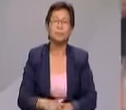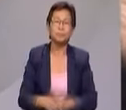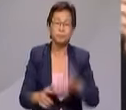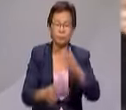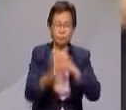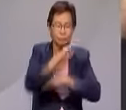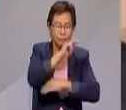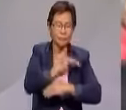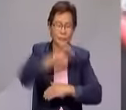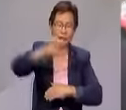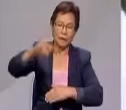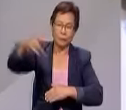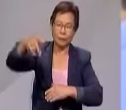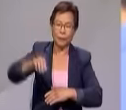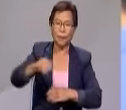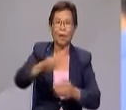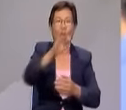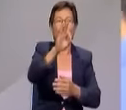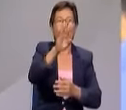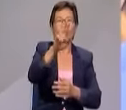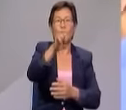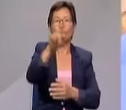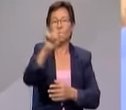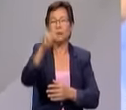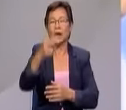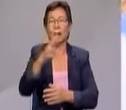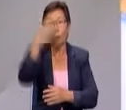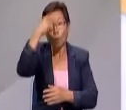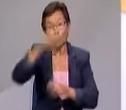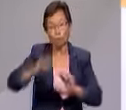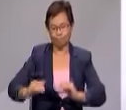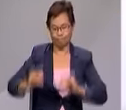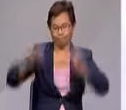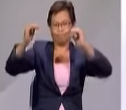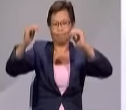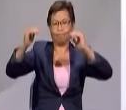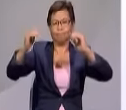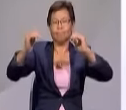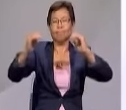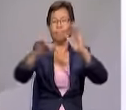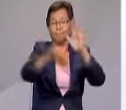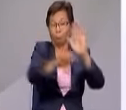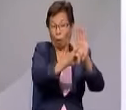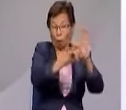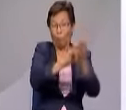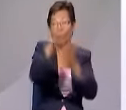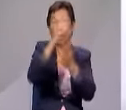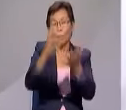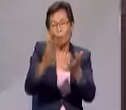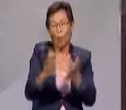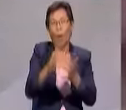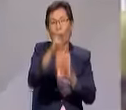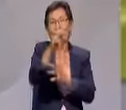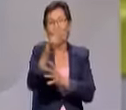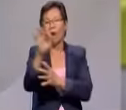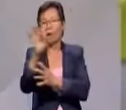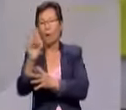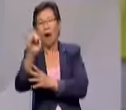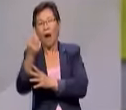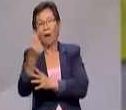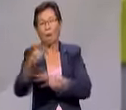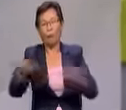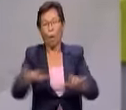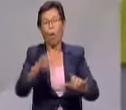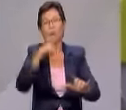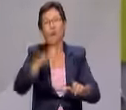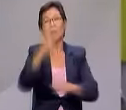Timbalan Menteri di Jabatan Perdana Menteri Fauziah Saleh berkata, bagi menaik taraf status tersebut, kerajaan berhasrat menjadikan kafa yang hanya berjalan